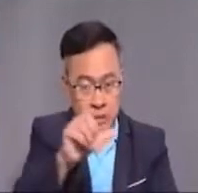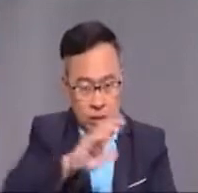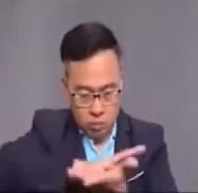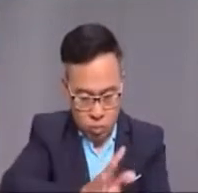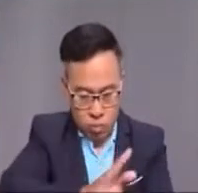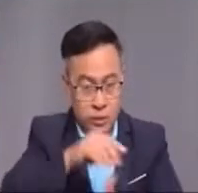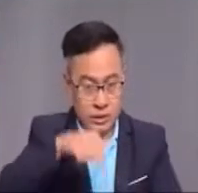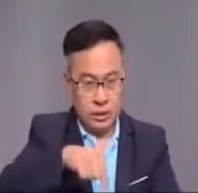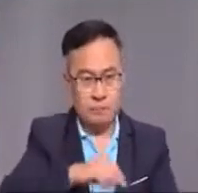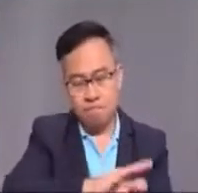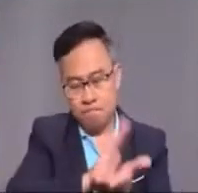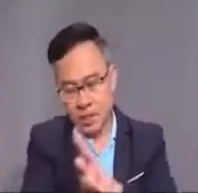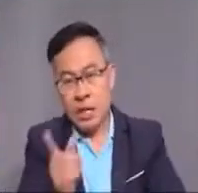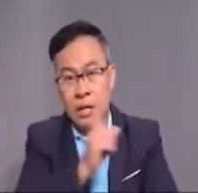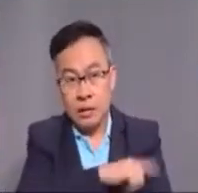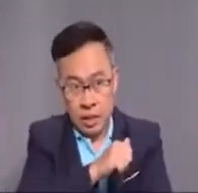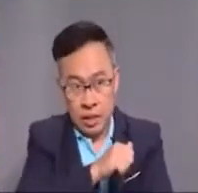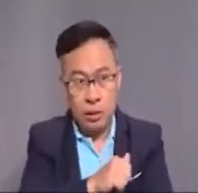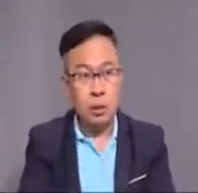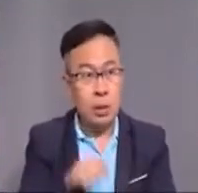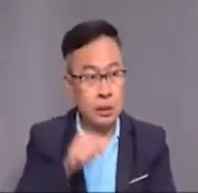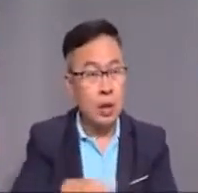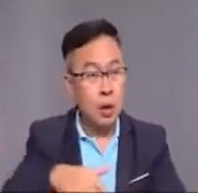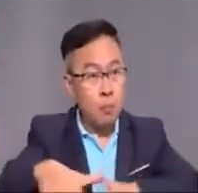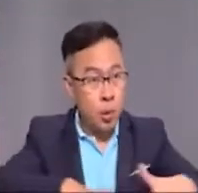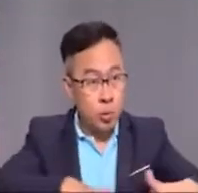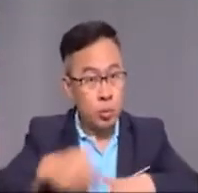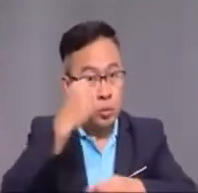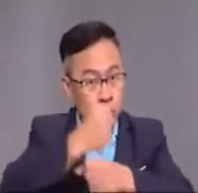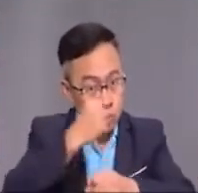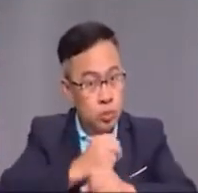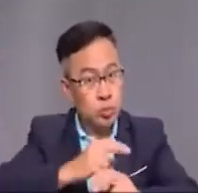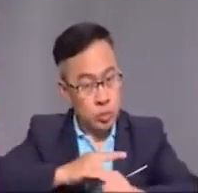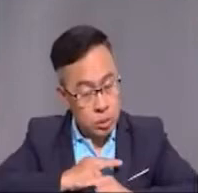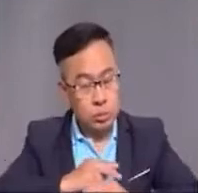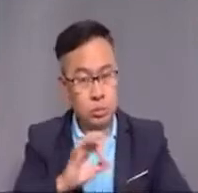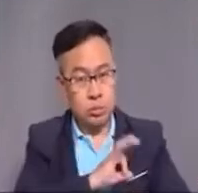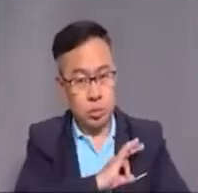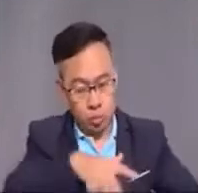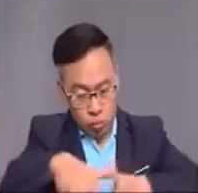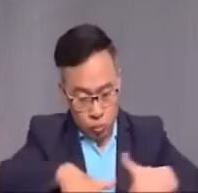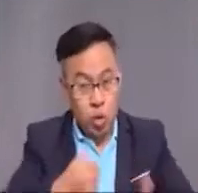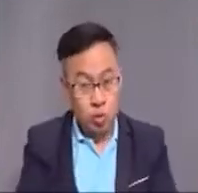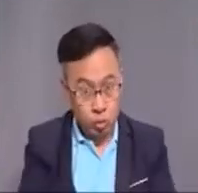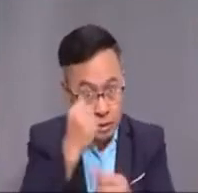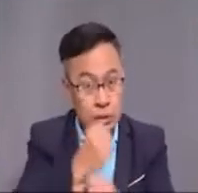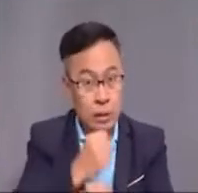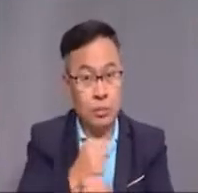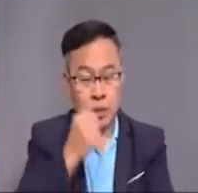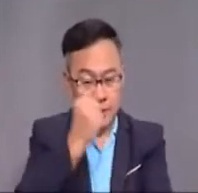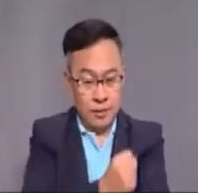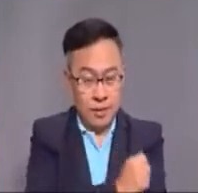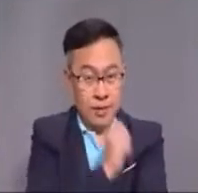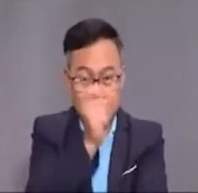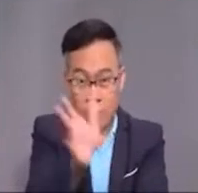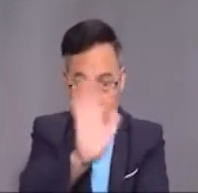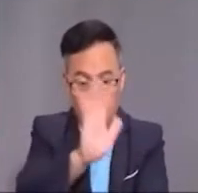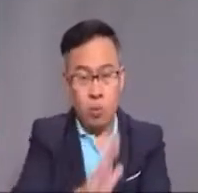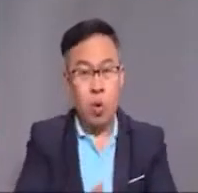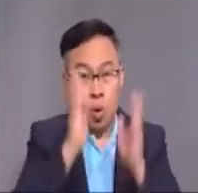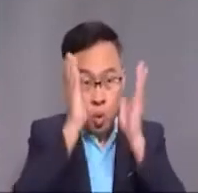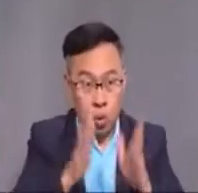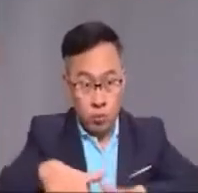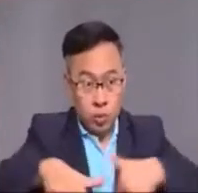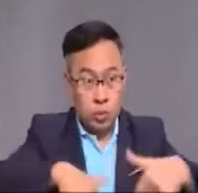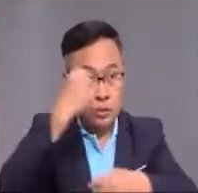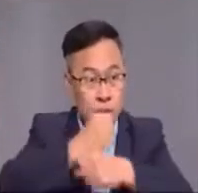มอันนี้ด้วยน้ำพักน้ำแรงของทางชุมชนเองนะครับสมาชิกชุมชนเนี่ยมาช่วยกันสร้างนะครับไม่ได้จ้างช่างจากภายนอกนะ